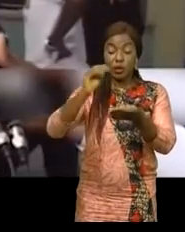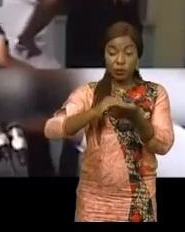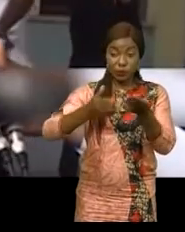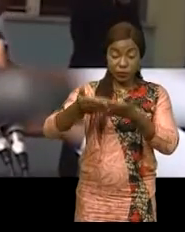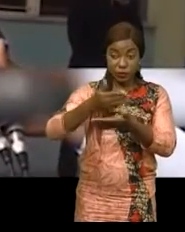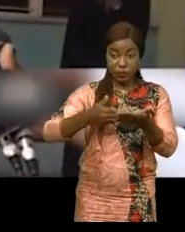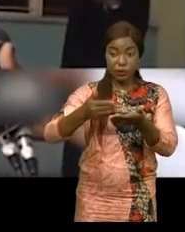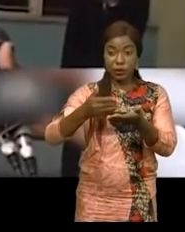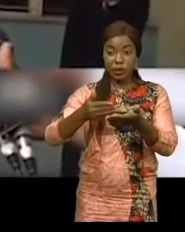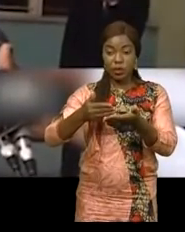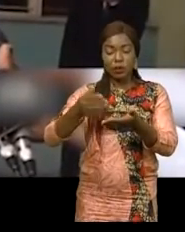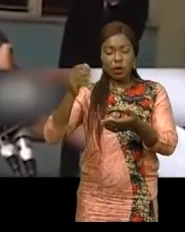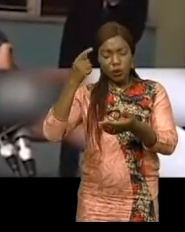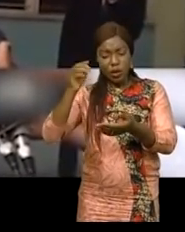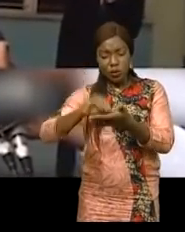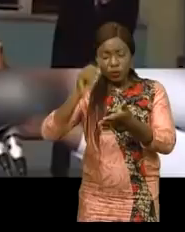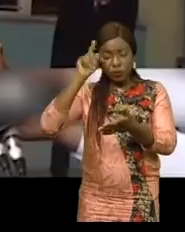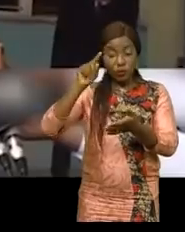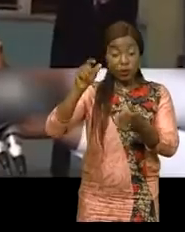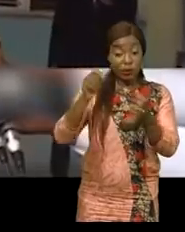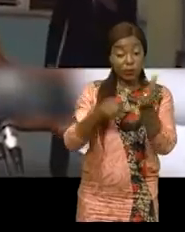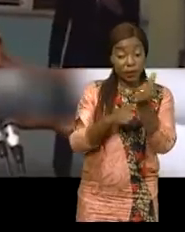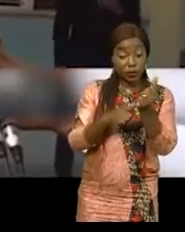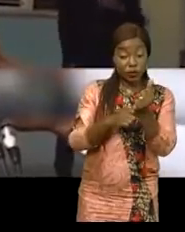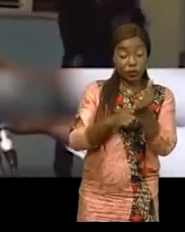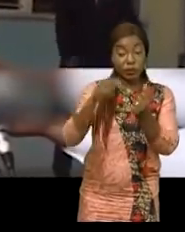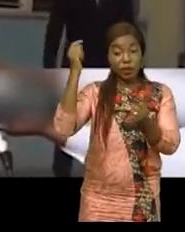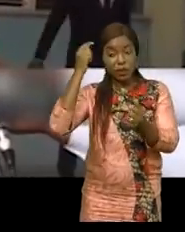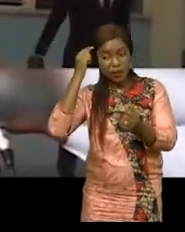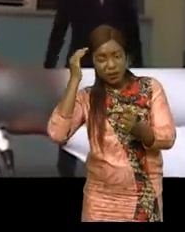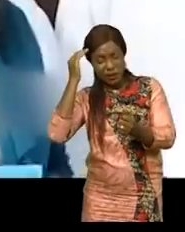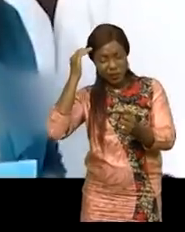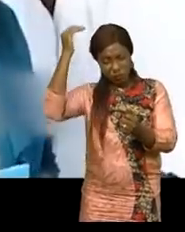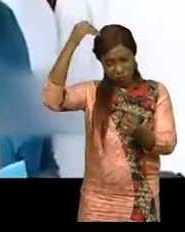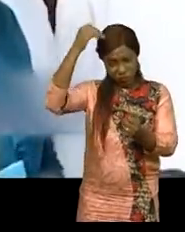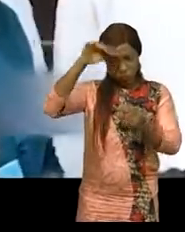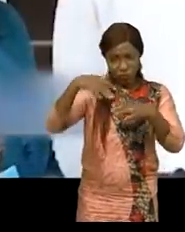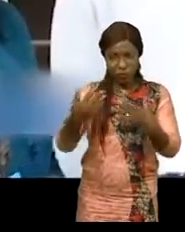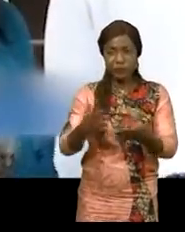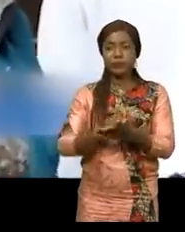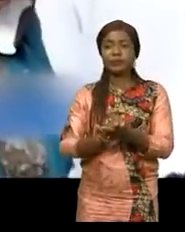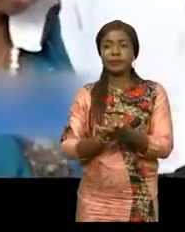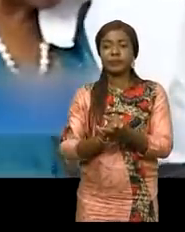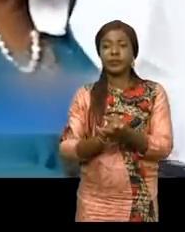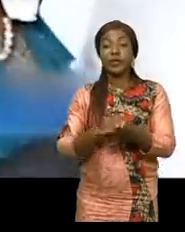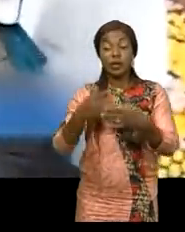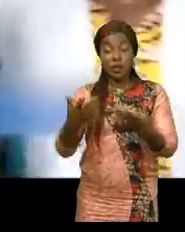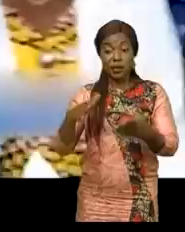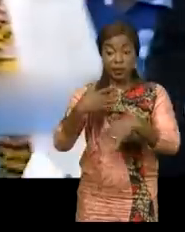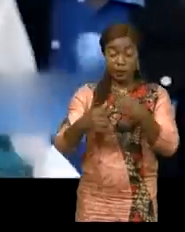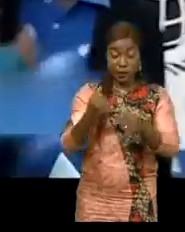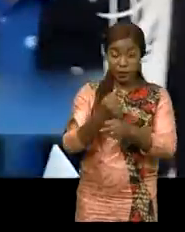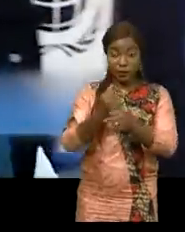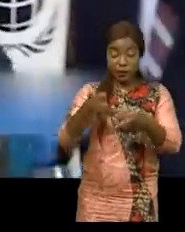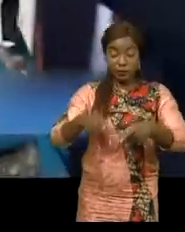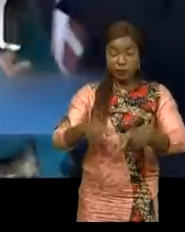cyco social nous à notre niveau nous référons aux dix sièges juridique de la route dans différents services d'essai par diop a